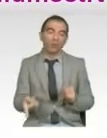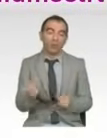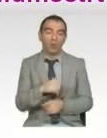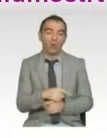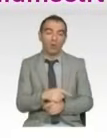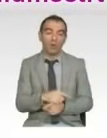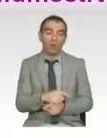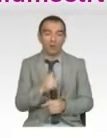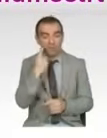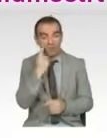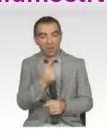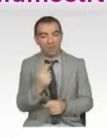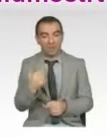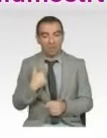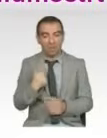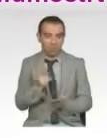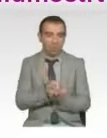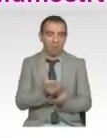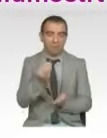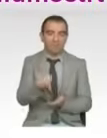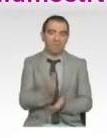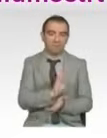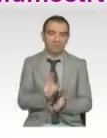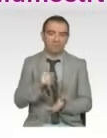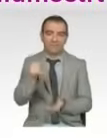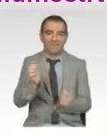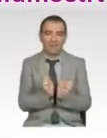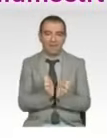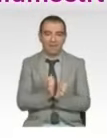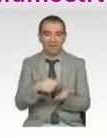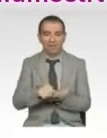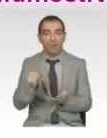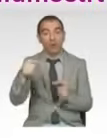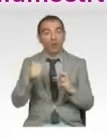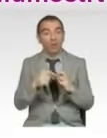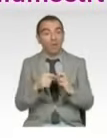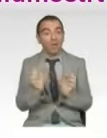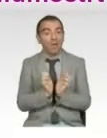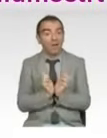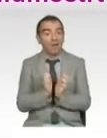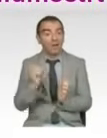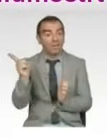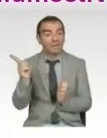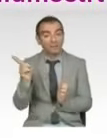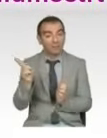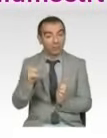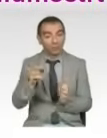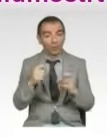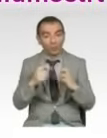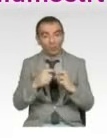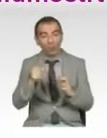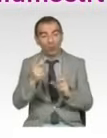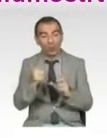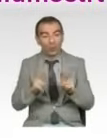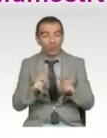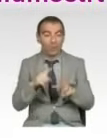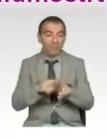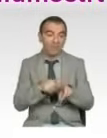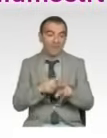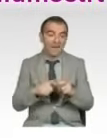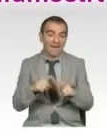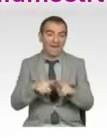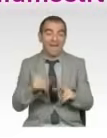Sonrasında baktılar ki ben kararımı vermişim. Senin aileyi hallettik. Peki Rümeysa'nın ailesi? Evet, şimdi Rümeysa'nın ailesiyle